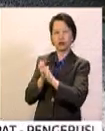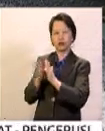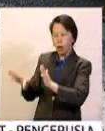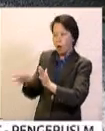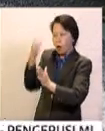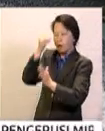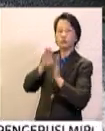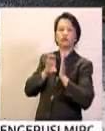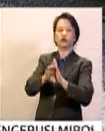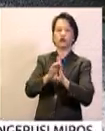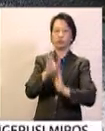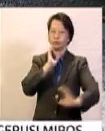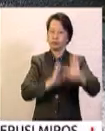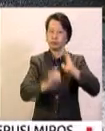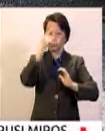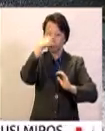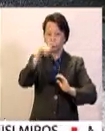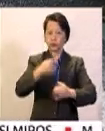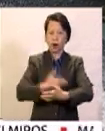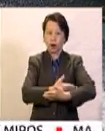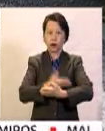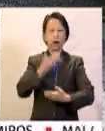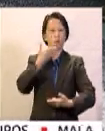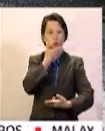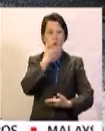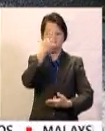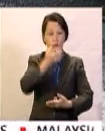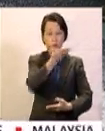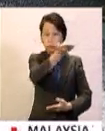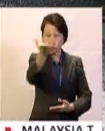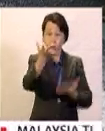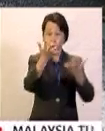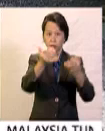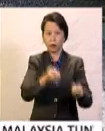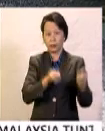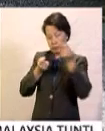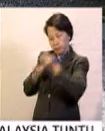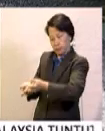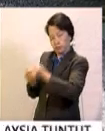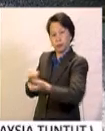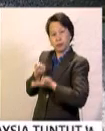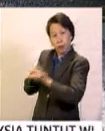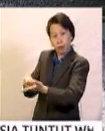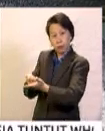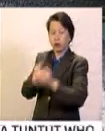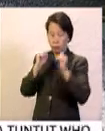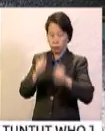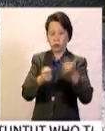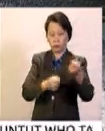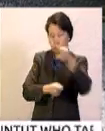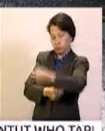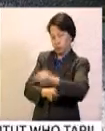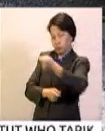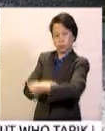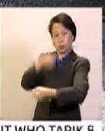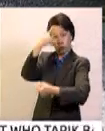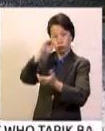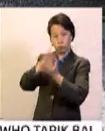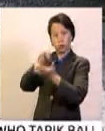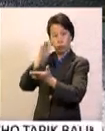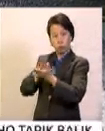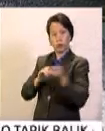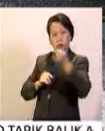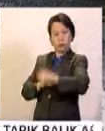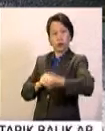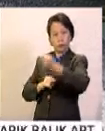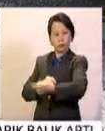contoh sumber inspirasi kepada anak muda. Kepada anda yang ingin menghulurkan bantuan, anda boleh menghulurkan bantuan kepada Suhadi dan juga